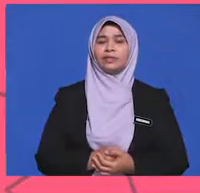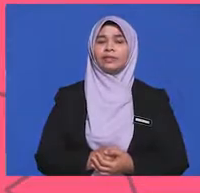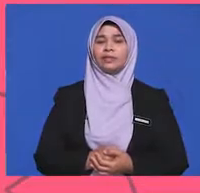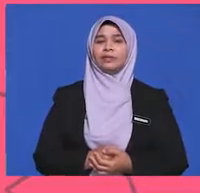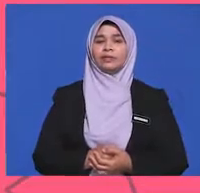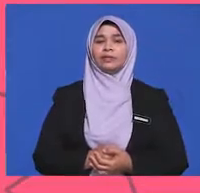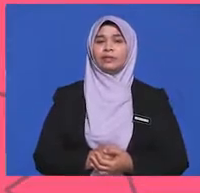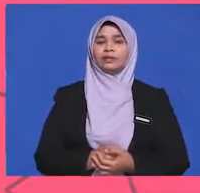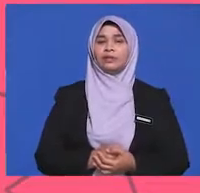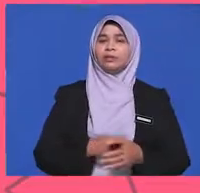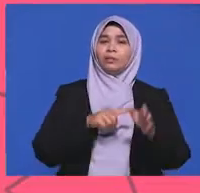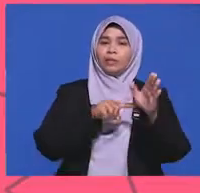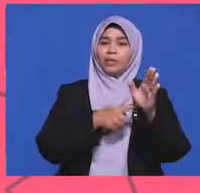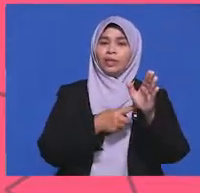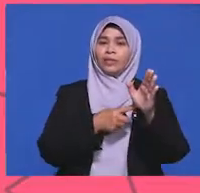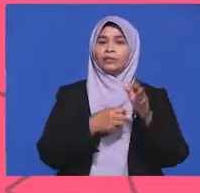Sudokod, mula.